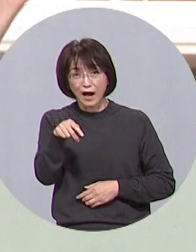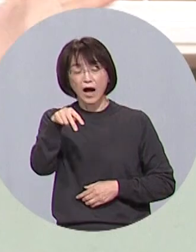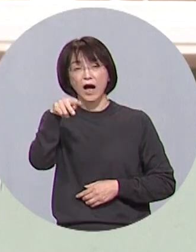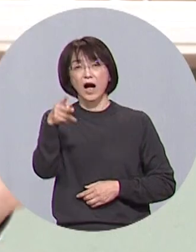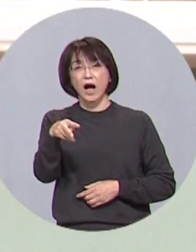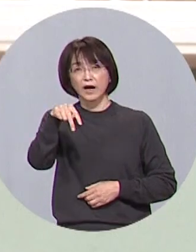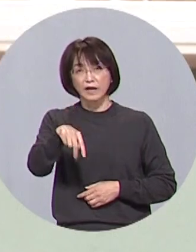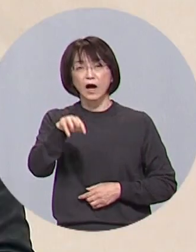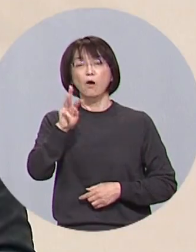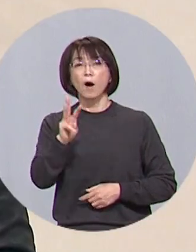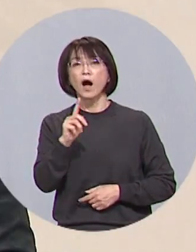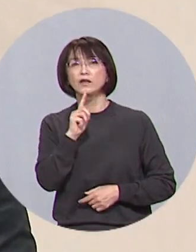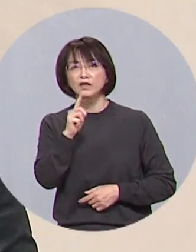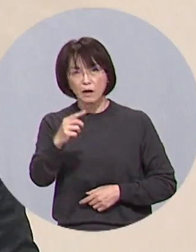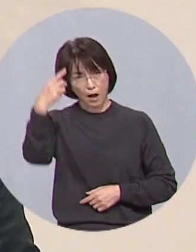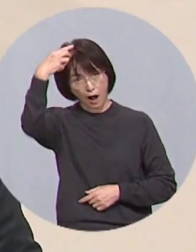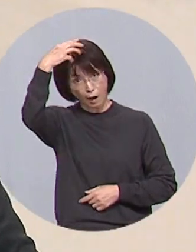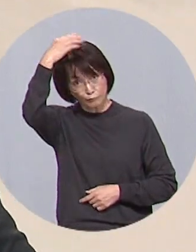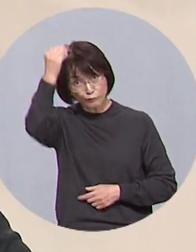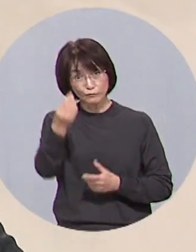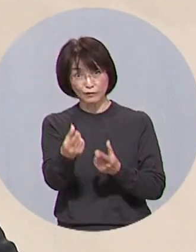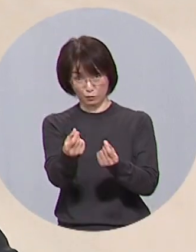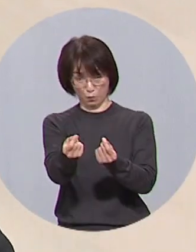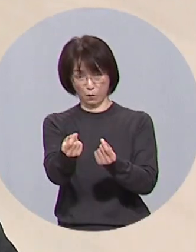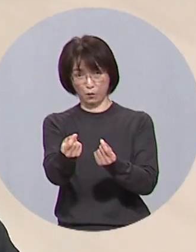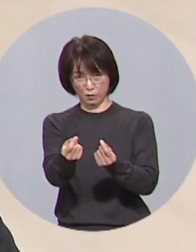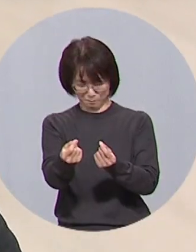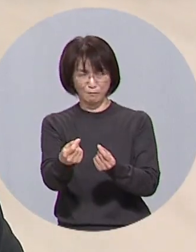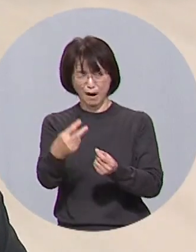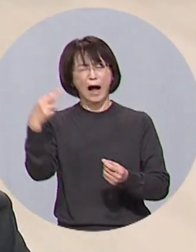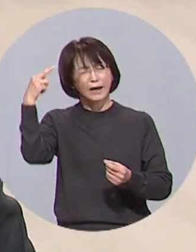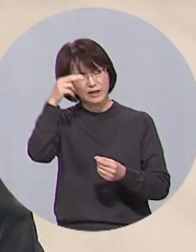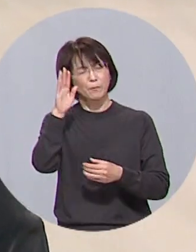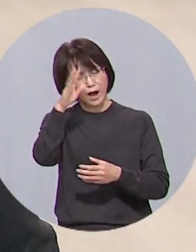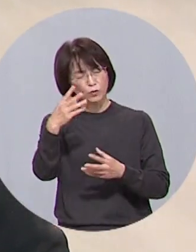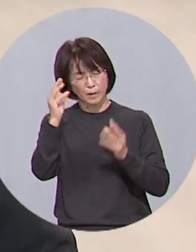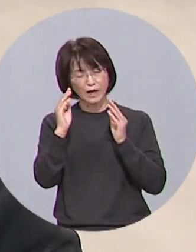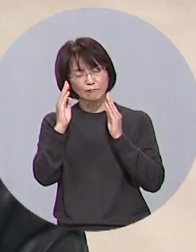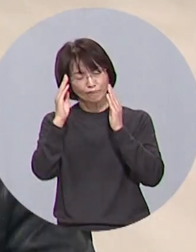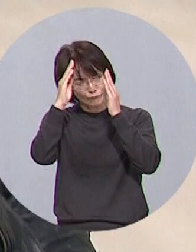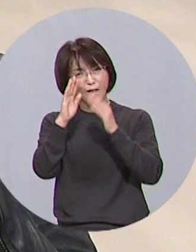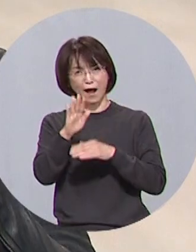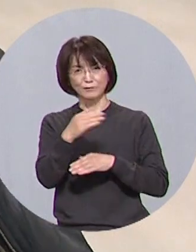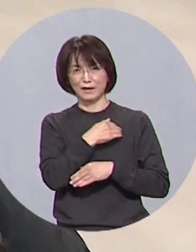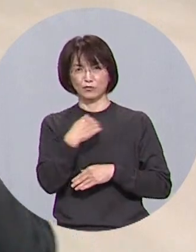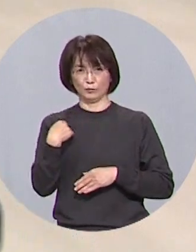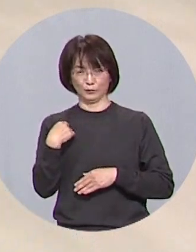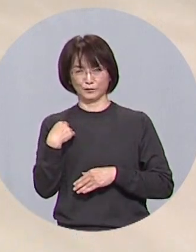ですよ、 大事な。 いや別に生えるんで、別に結構生えるから。じゃあ、あと